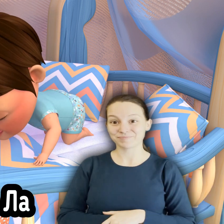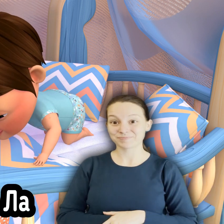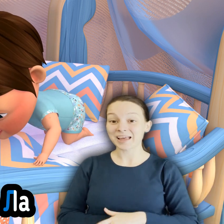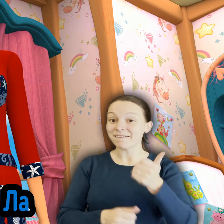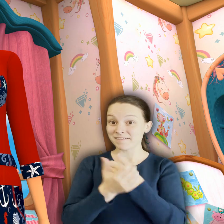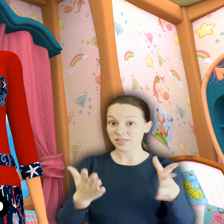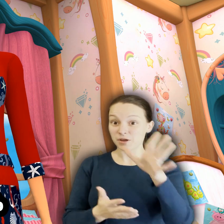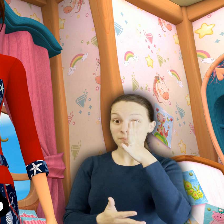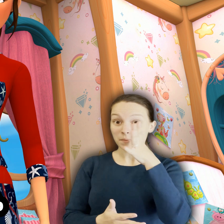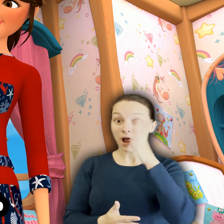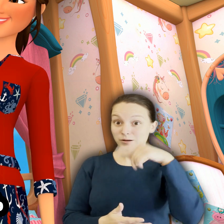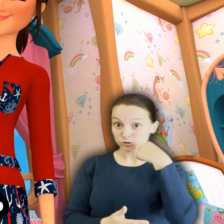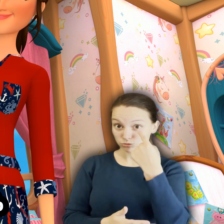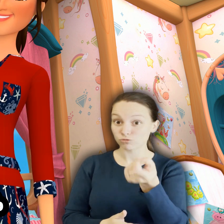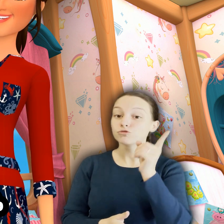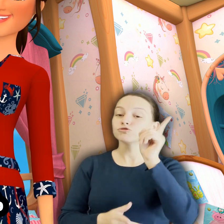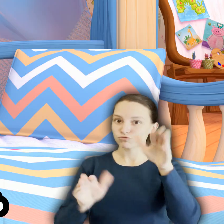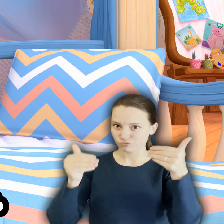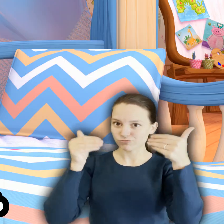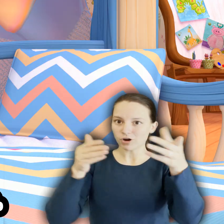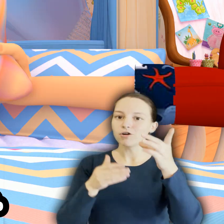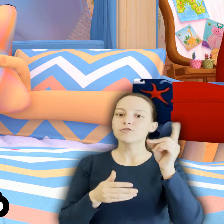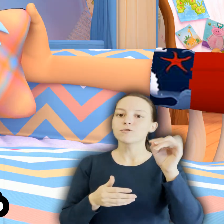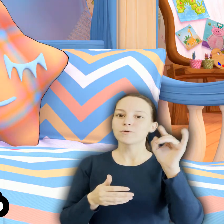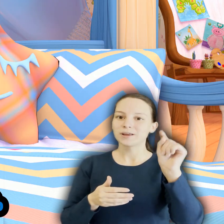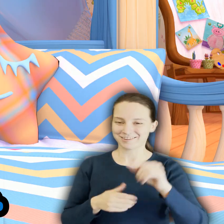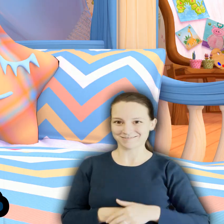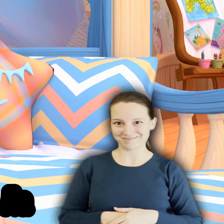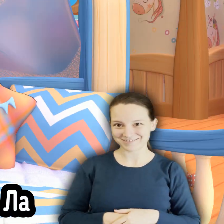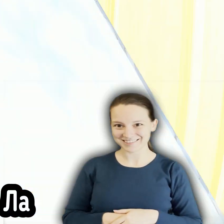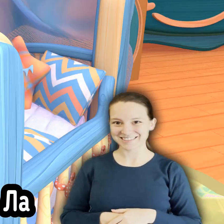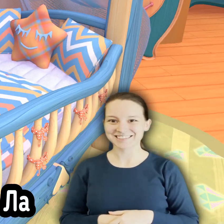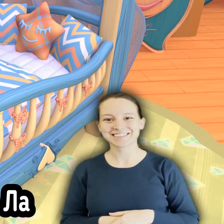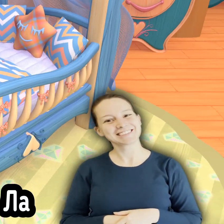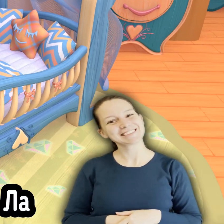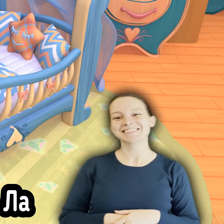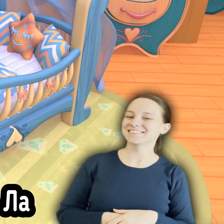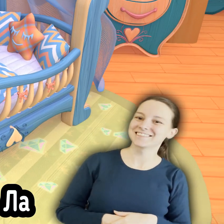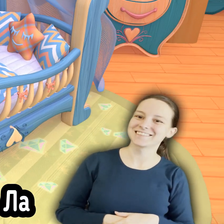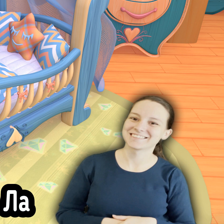Ла-ла-ла-ла-ла-ла-ла-ла. Делай, как велела мать.